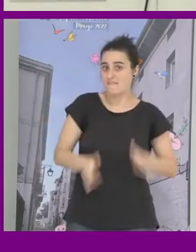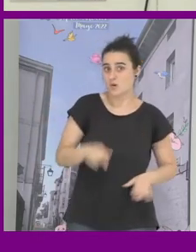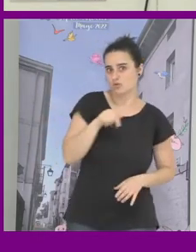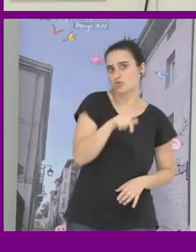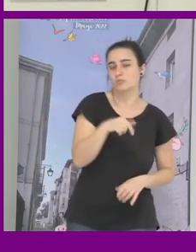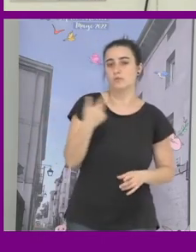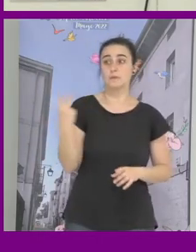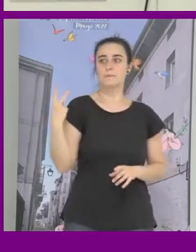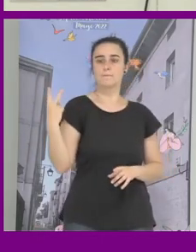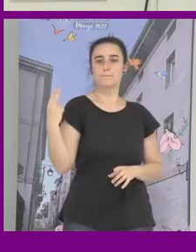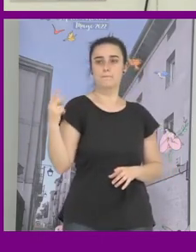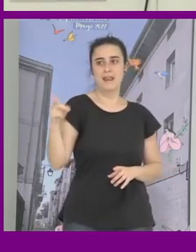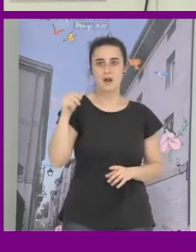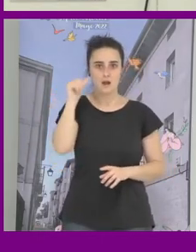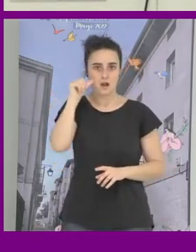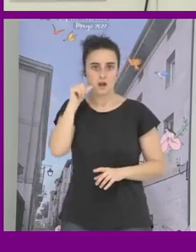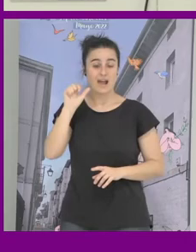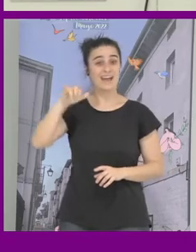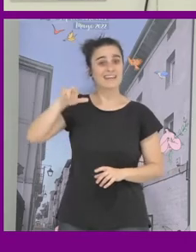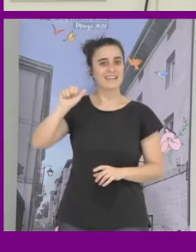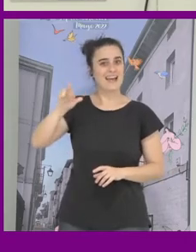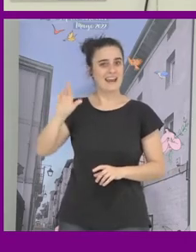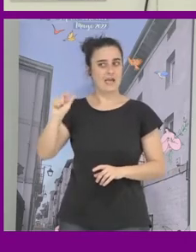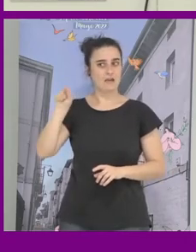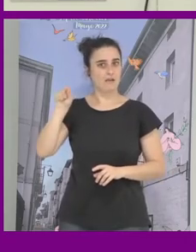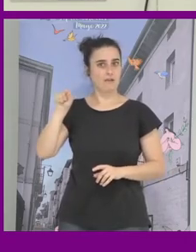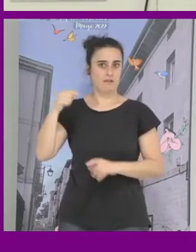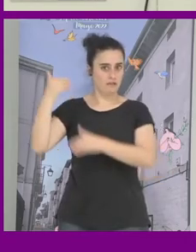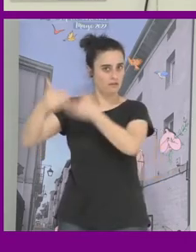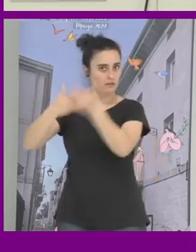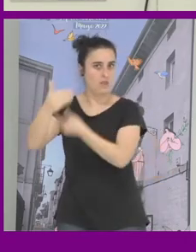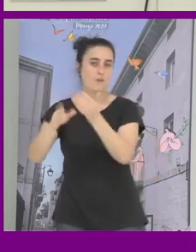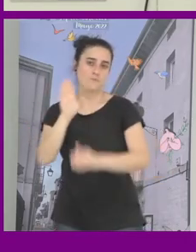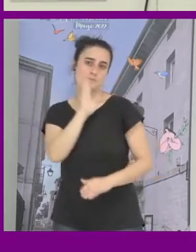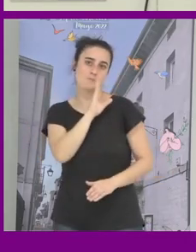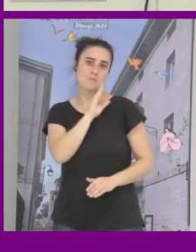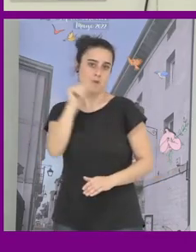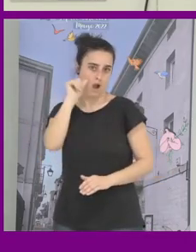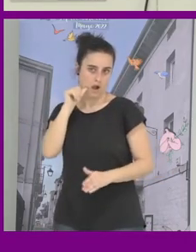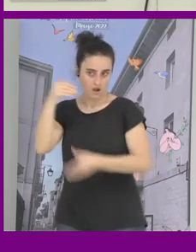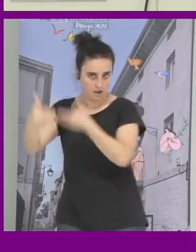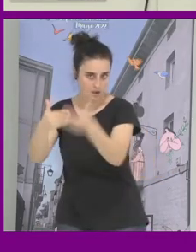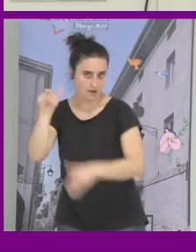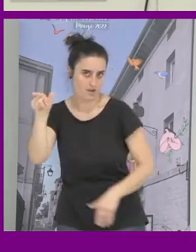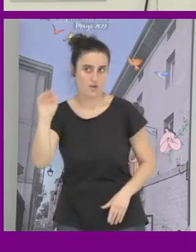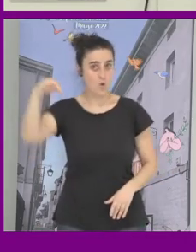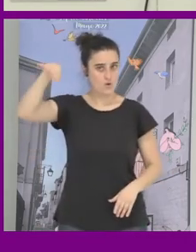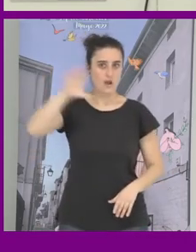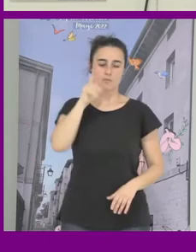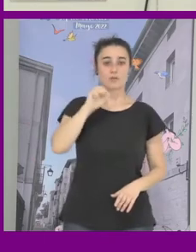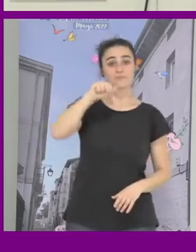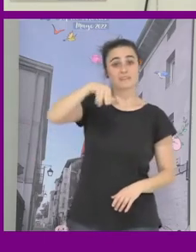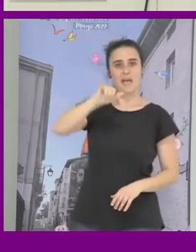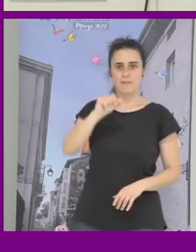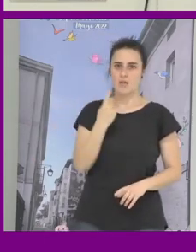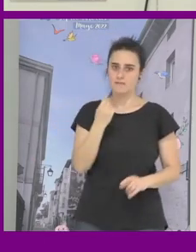bere bikotekidea bakarrik, ainara bakarrik izan da ama biologiko edo aurduna, ez? Eta hori amaiak, ba, terapia egin behar